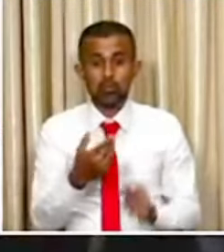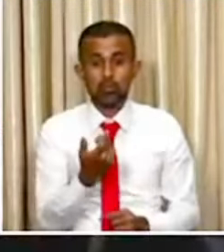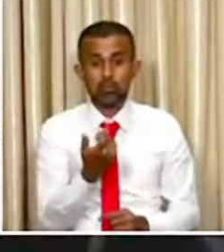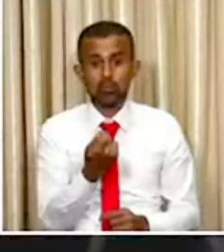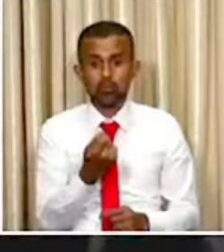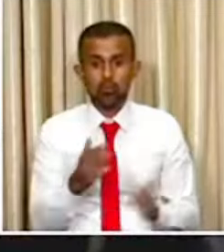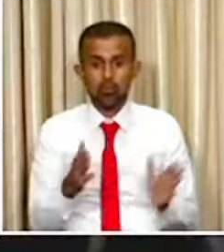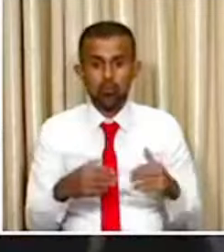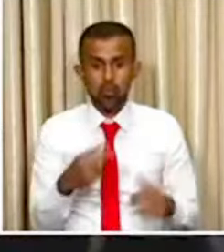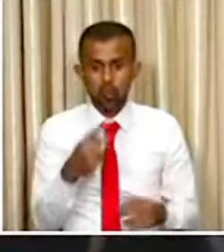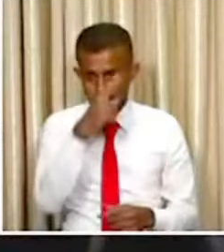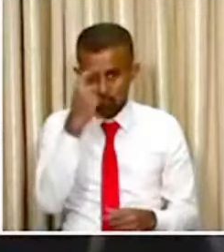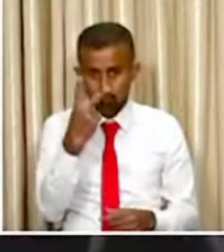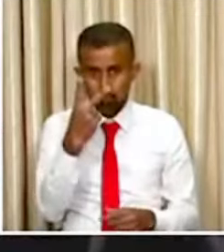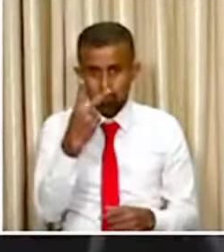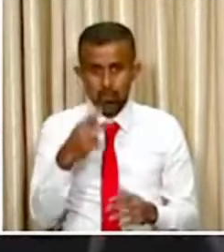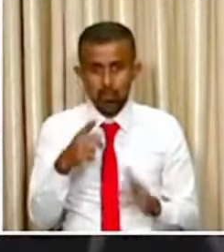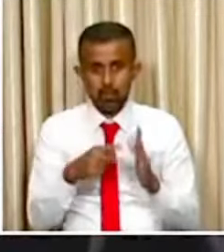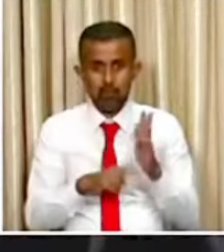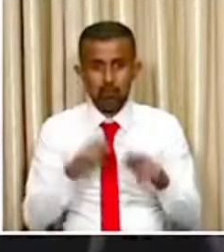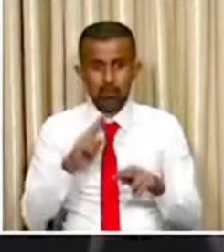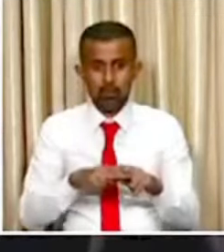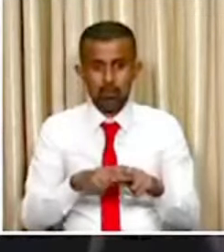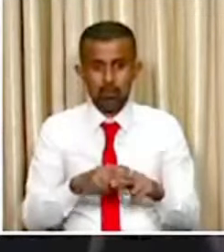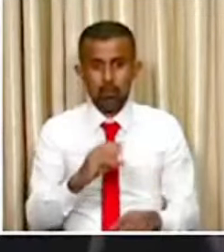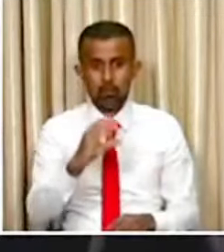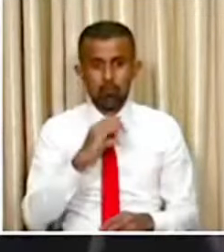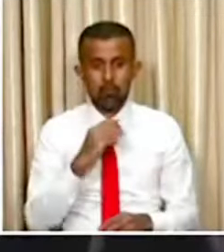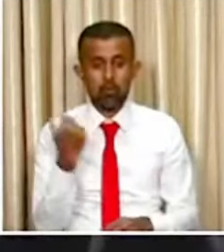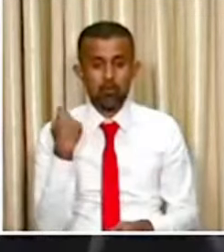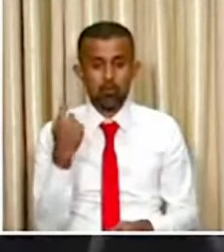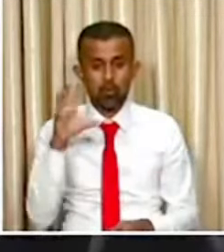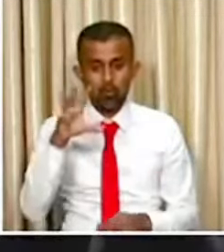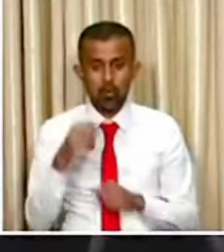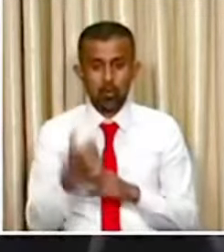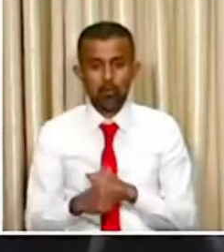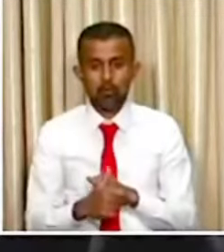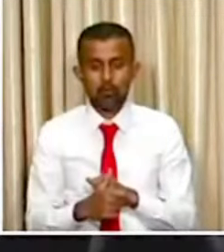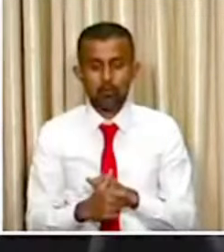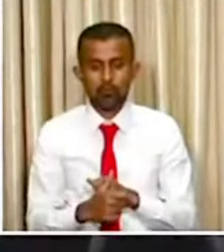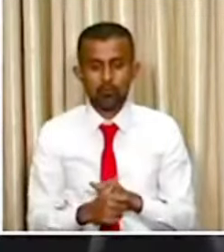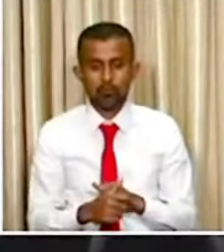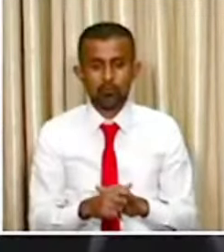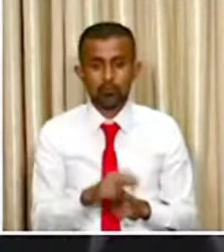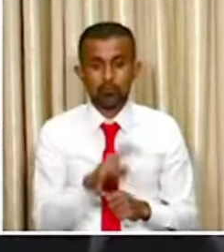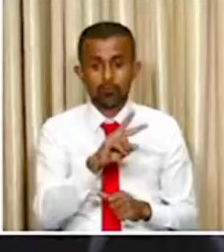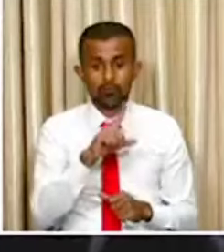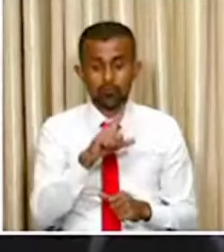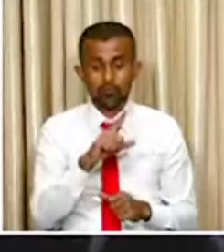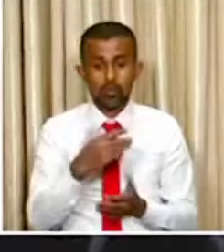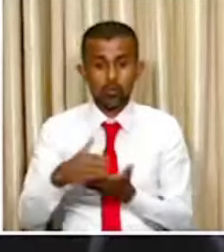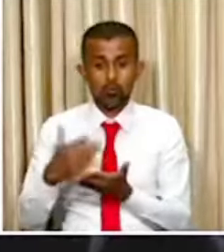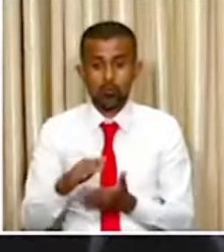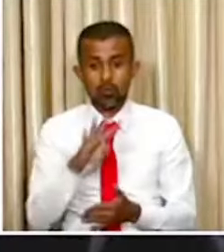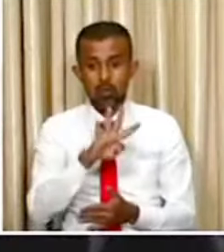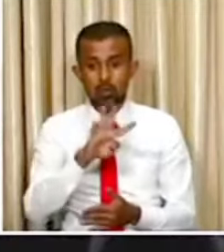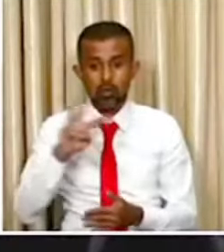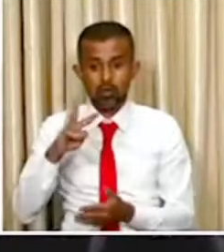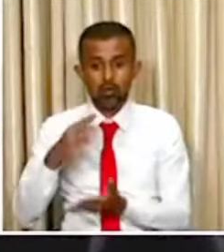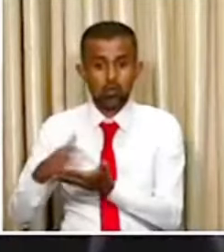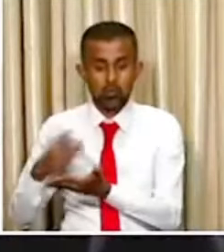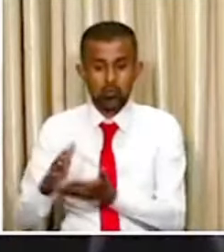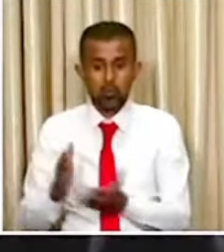තව මාස දෙකකින් IMF 3 වෙනි වාරිකයේ අපි ගන්න යන්නේ පොහොසත් රටක් හදන්න. 27 ඉඳන් පොලි ගෙවන්න ඕන, 43 වෙනකන් ගෙවන්න